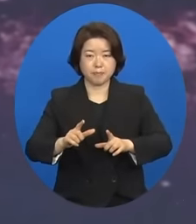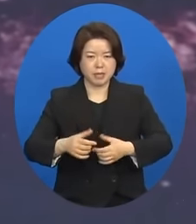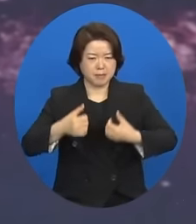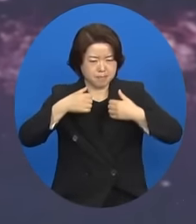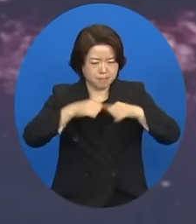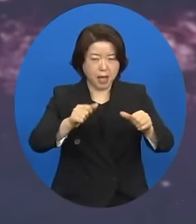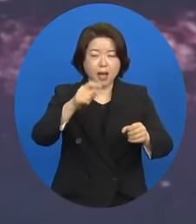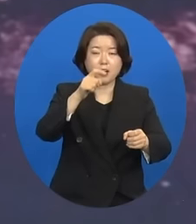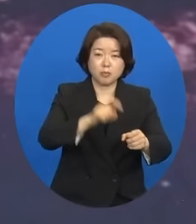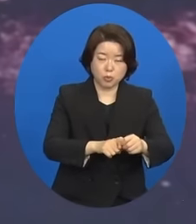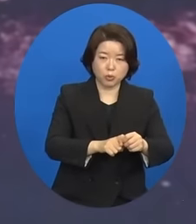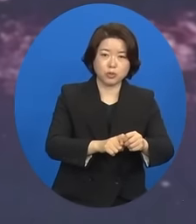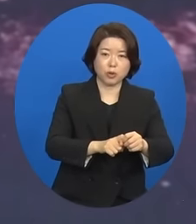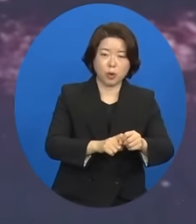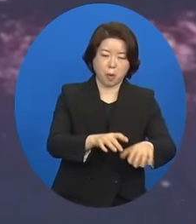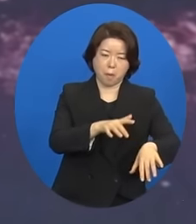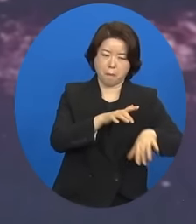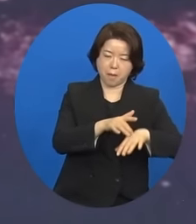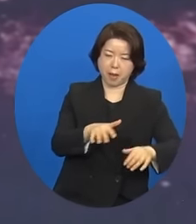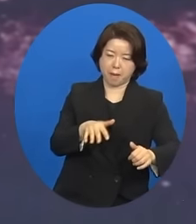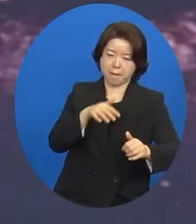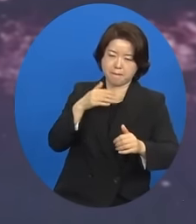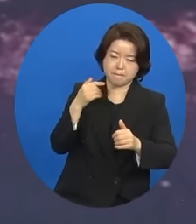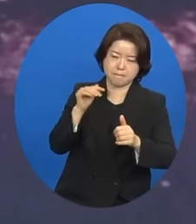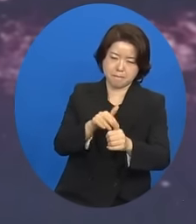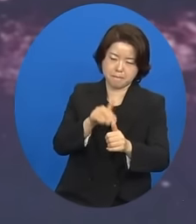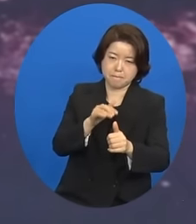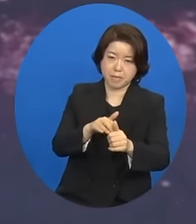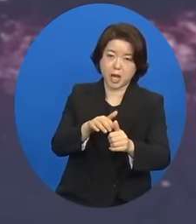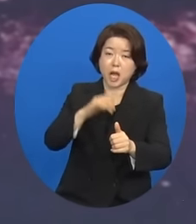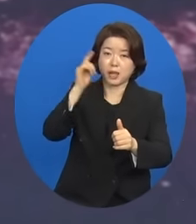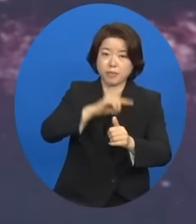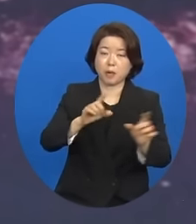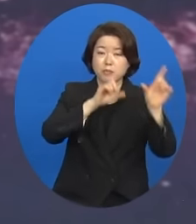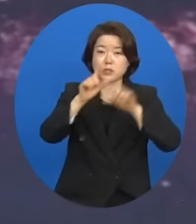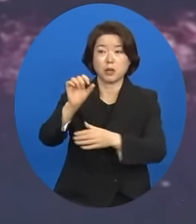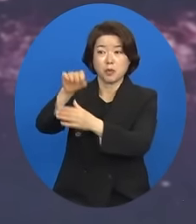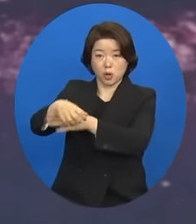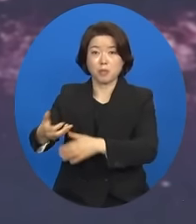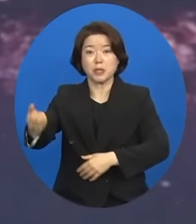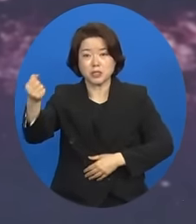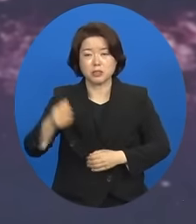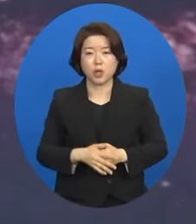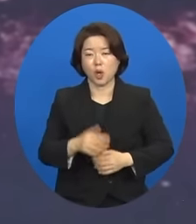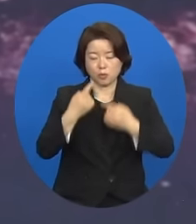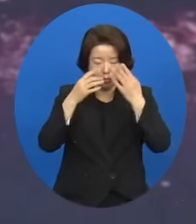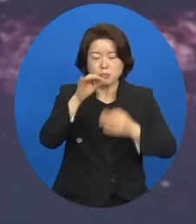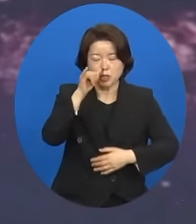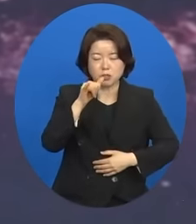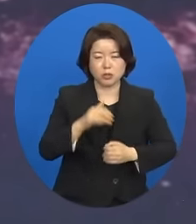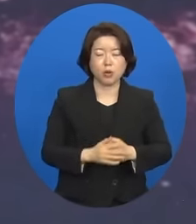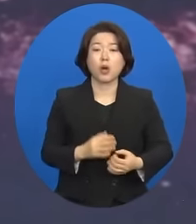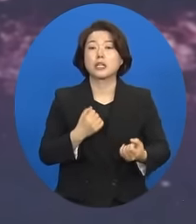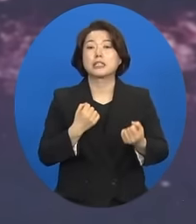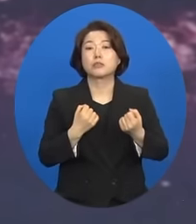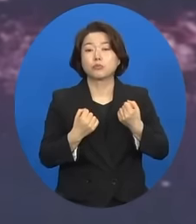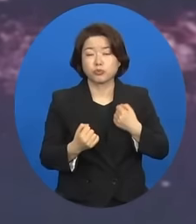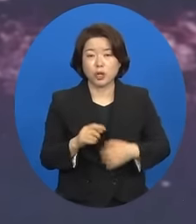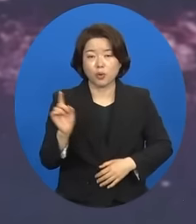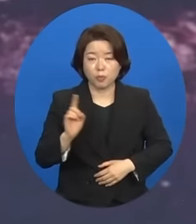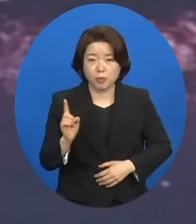원수의 방해 공작으로 인한 나쁜 삶의 열매들이 있습니다 분명히 그것이 있어요 그럼에도 불구하고